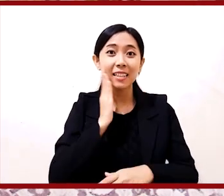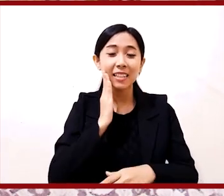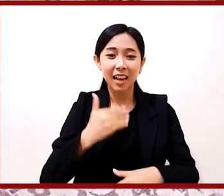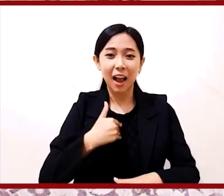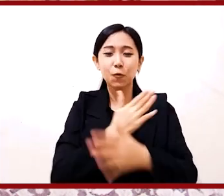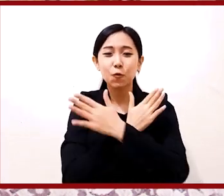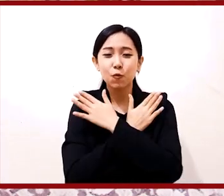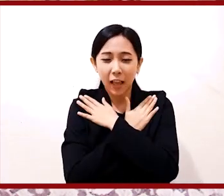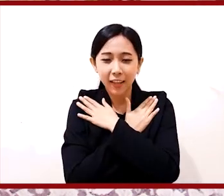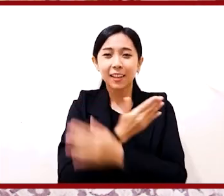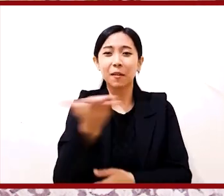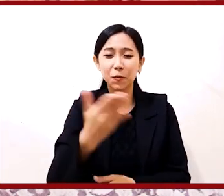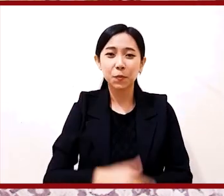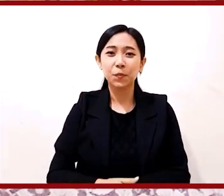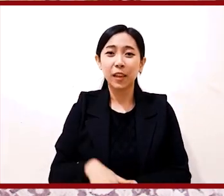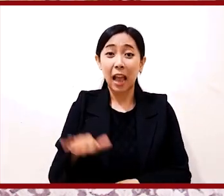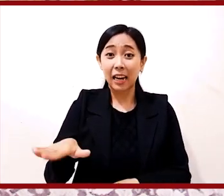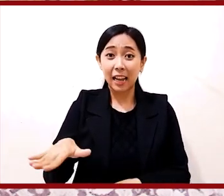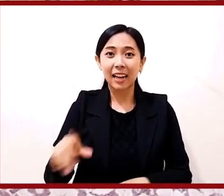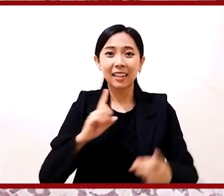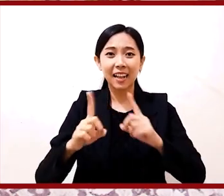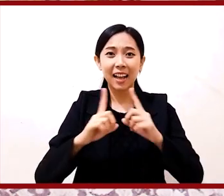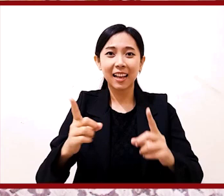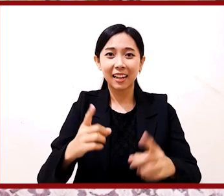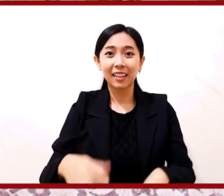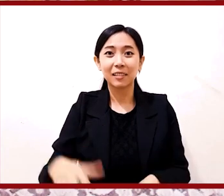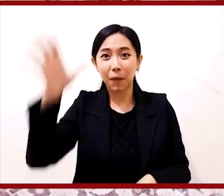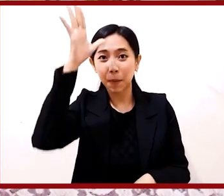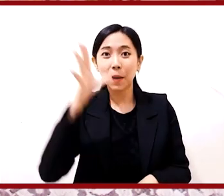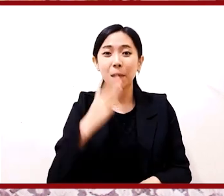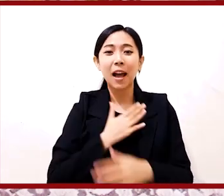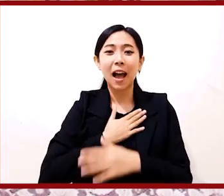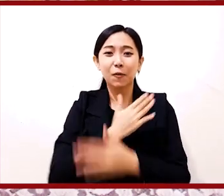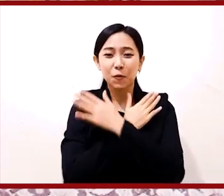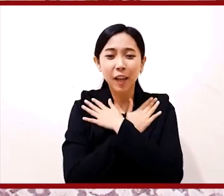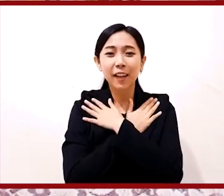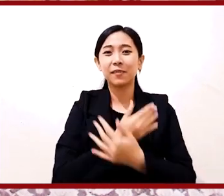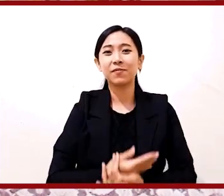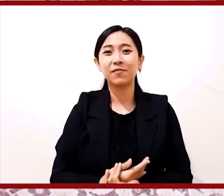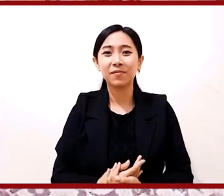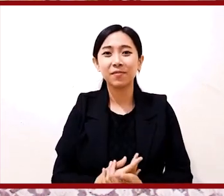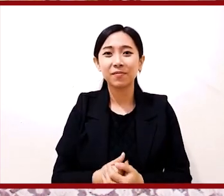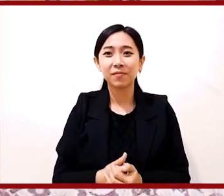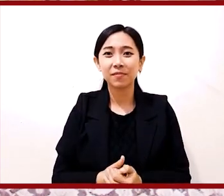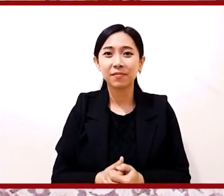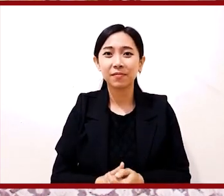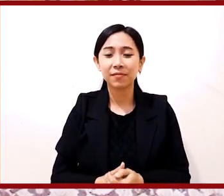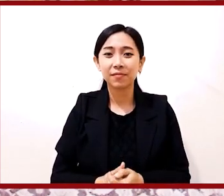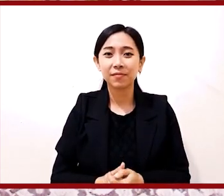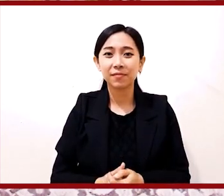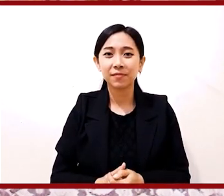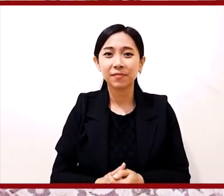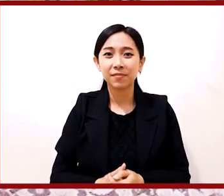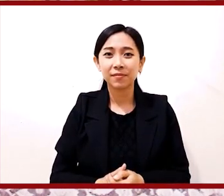kepada istrimu, aku mengasihimu. Anak-anak katakan pada orang tuamu, aku mengasihimu. Dan